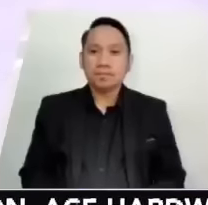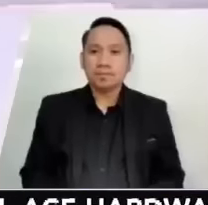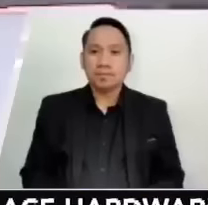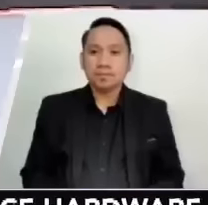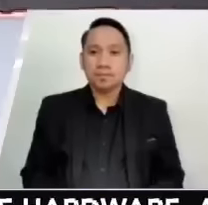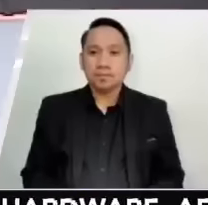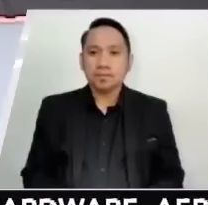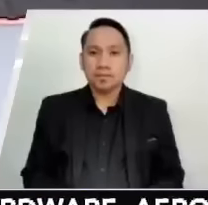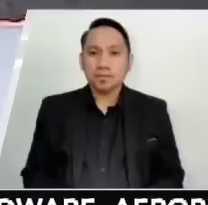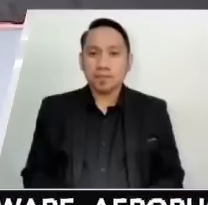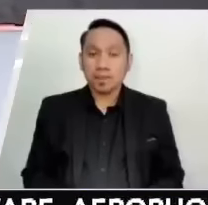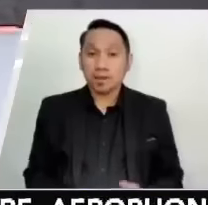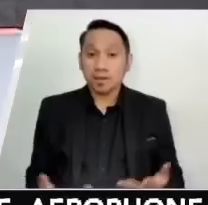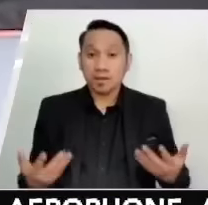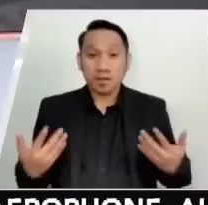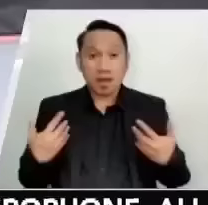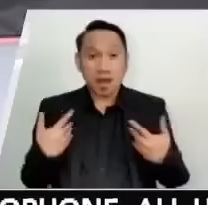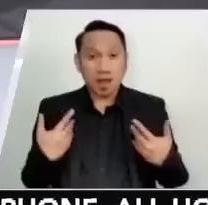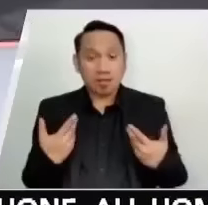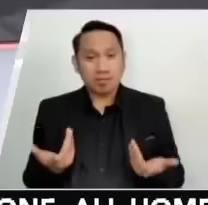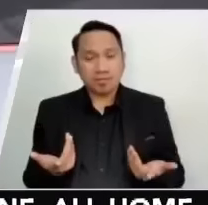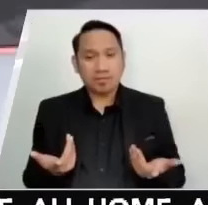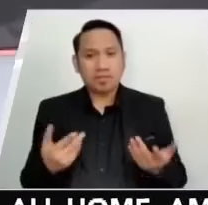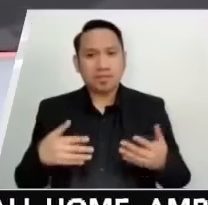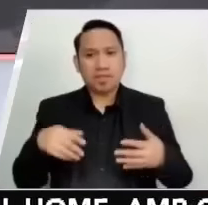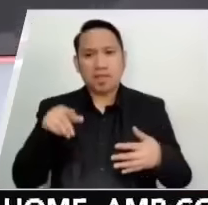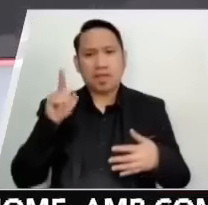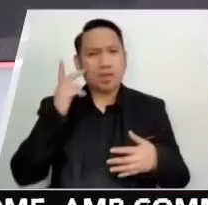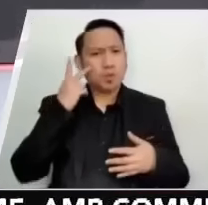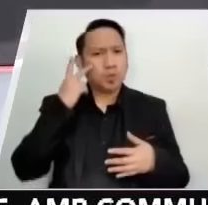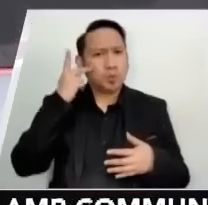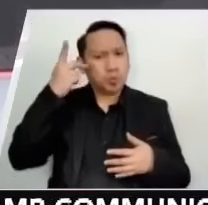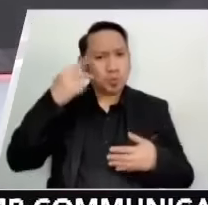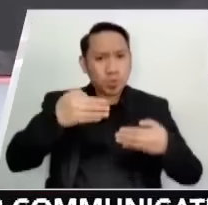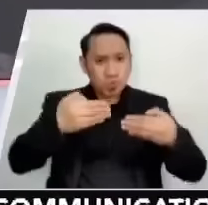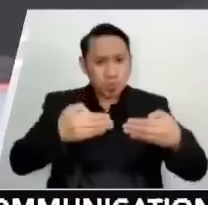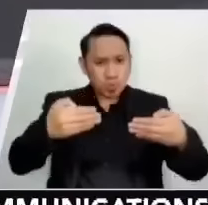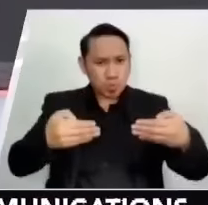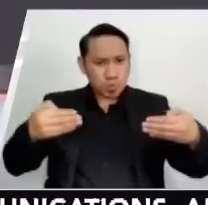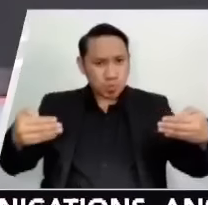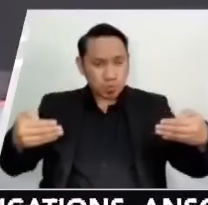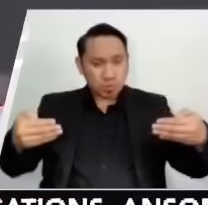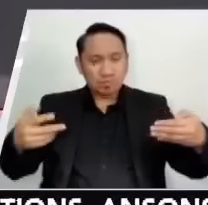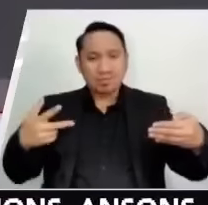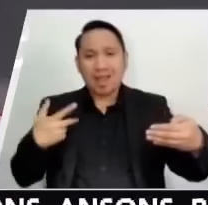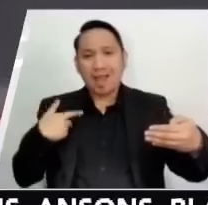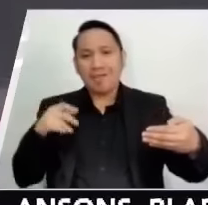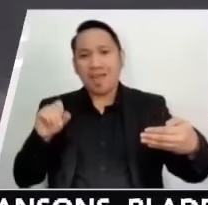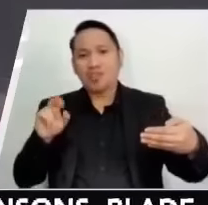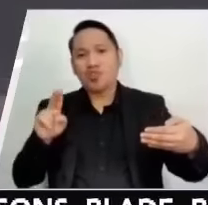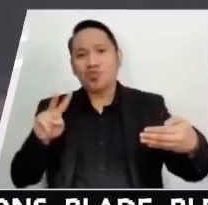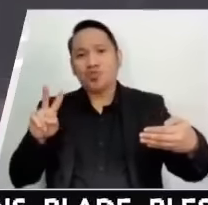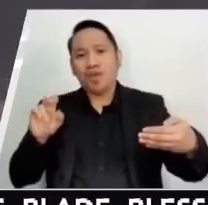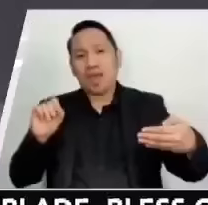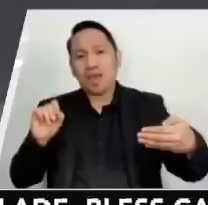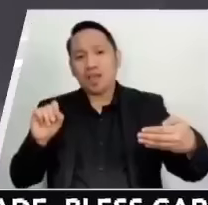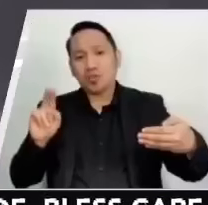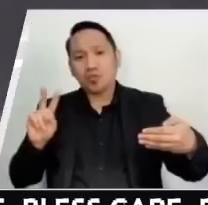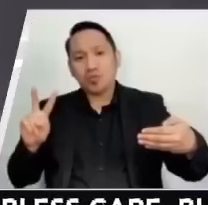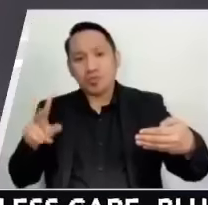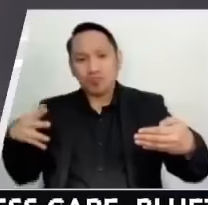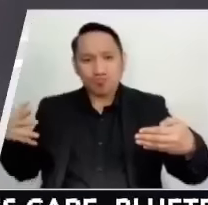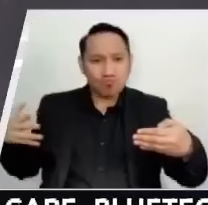Kumalat ang mga piraso ng mga concrete barrier sa EDSA Ortigas matapos araruhin ng isang SUV. Ayon sa driver na wala ng